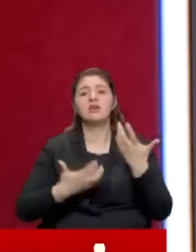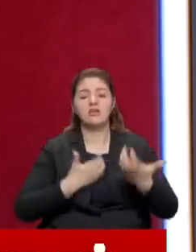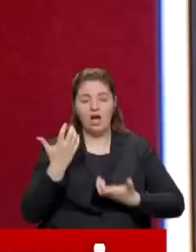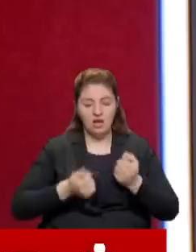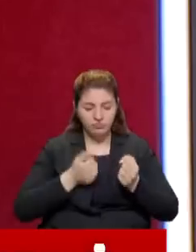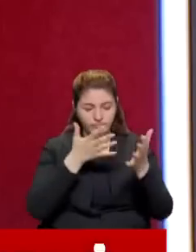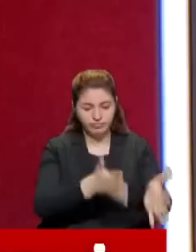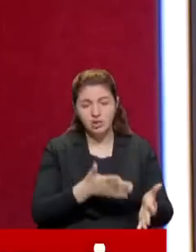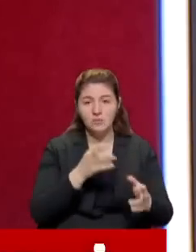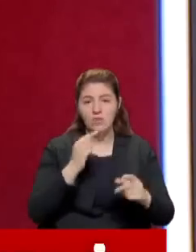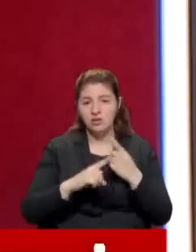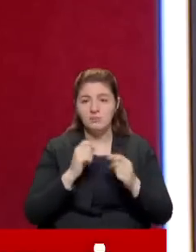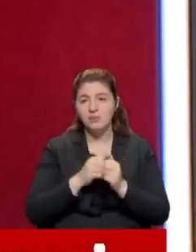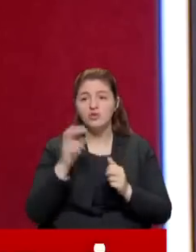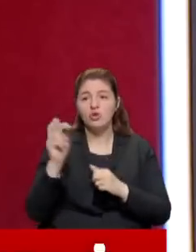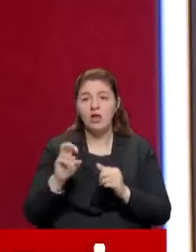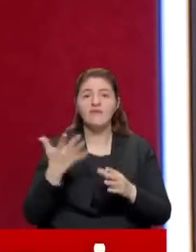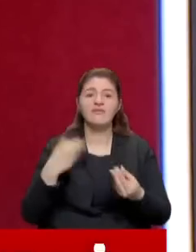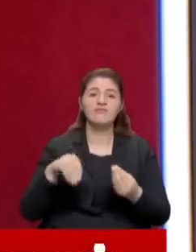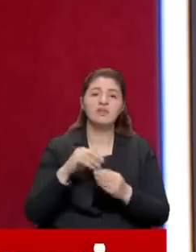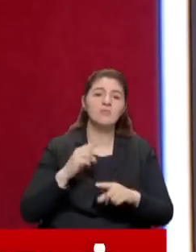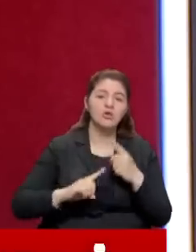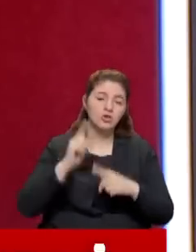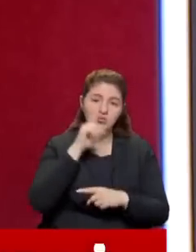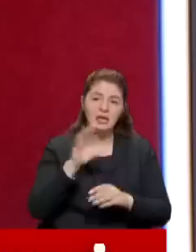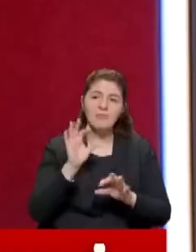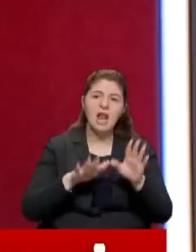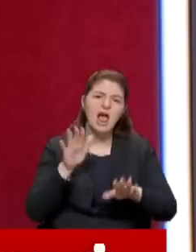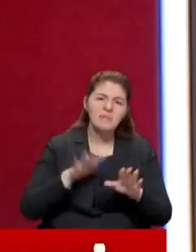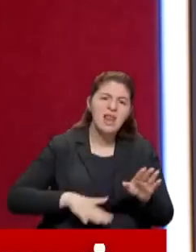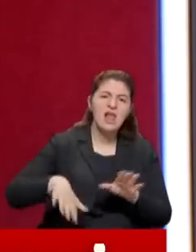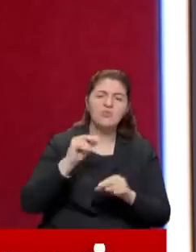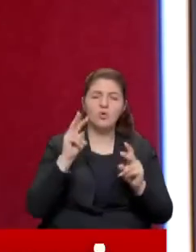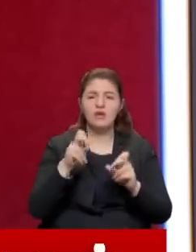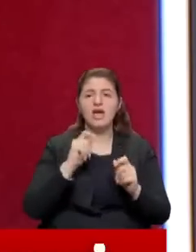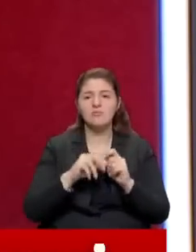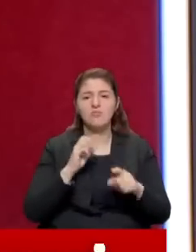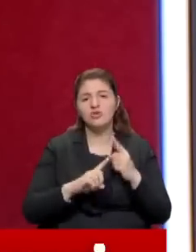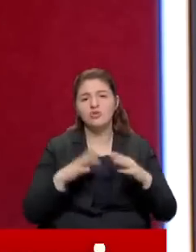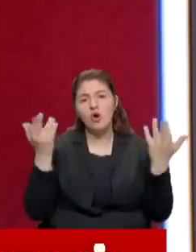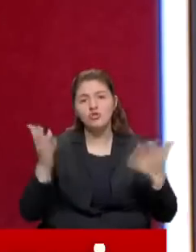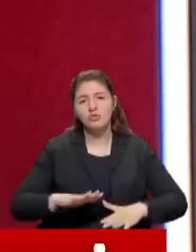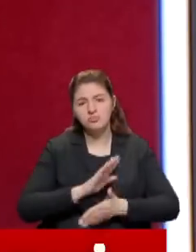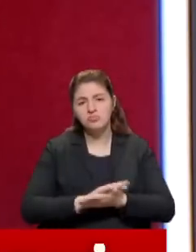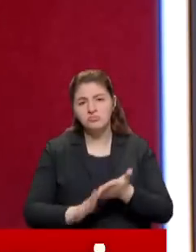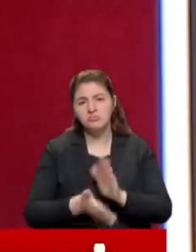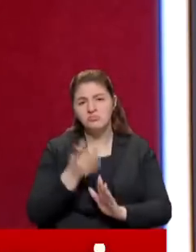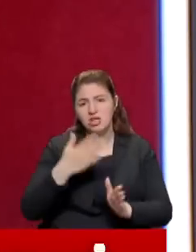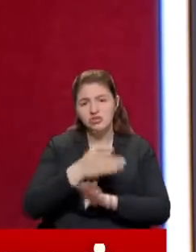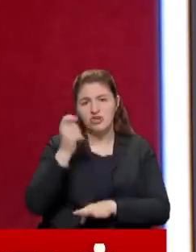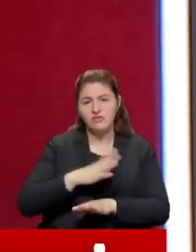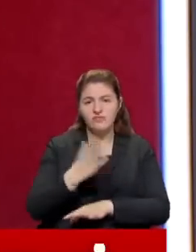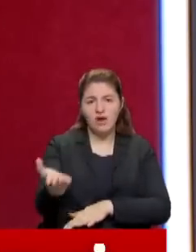aktarım politikalarıyla, döviz veya faiz politikalarıyla hemen her konuda ekonomi politikalarında çökmüş bir gerçeklik